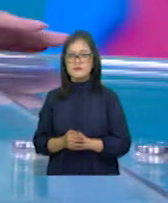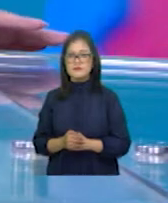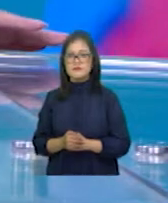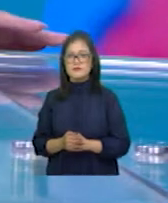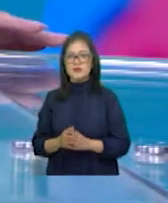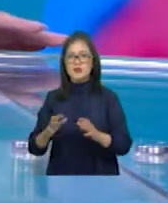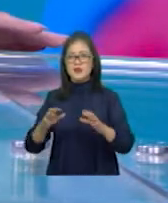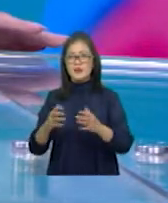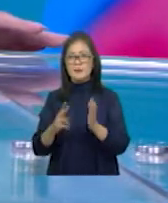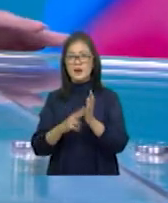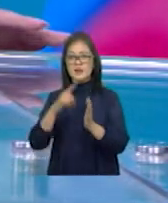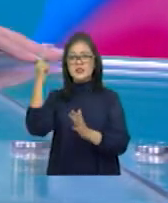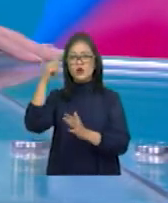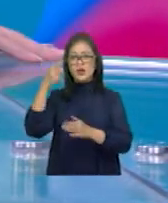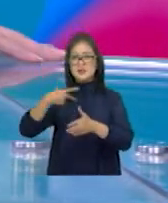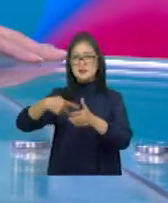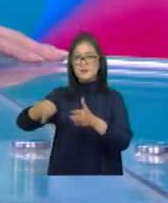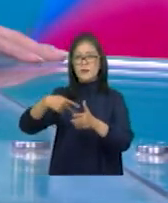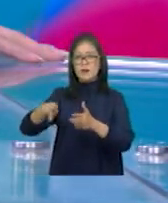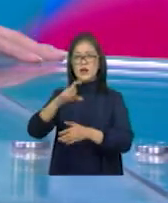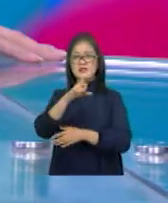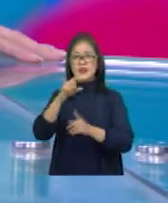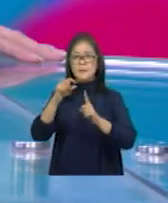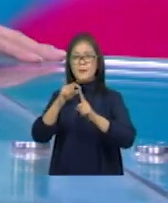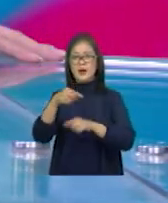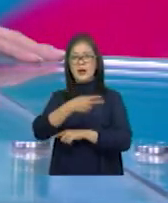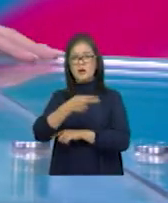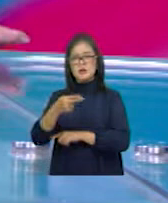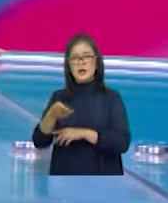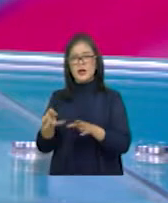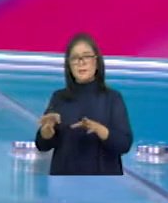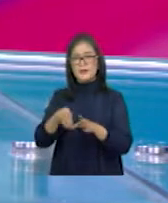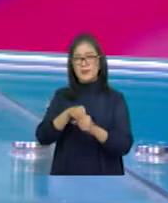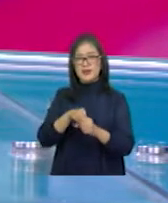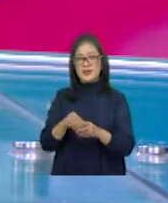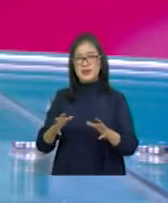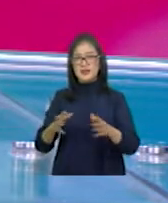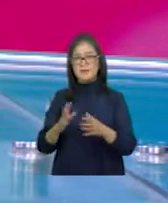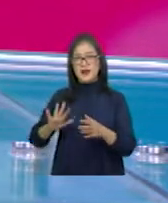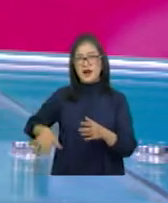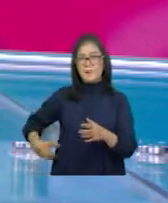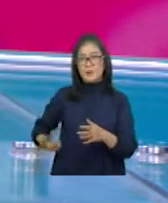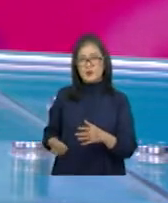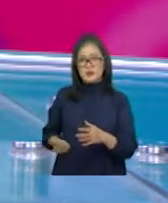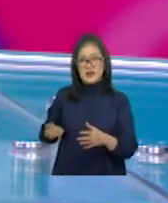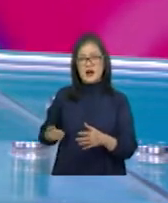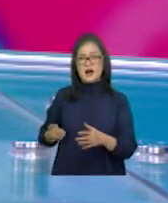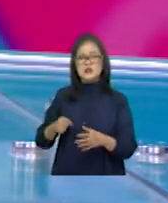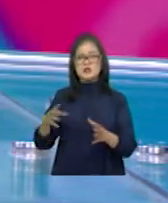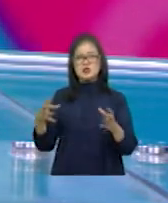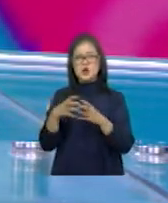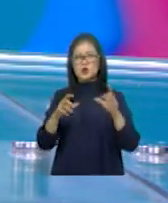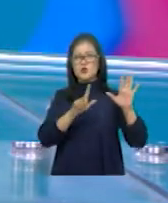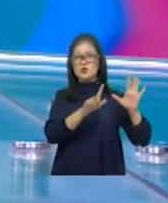Pemirsa, timnas sepak bola Cerebral Palsy atau CP Indonesia melibas tim Kamboja dengan skor 7-1. Laga ketiga Asian Para